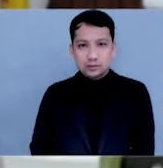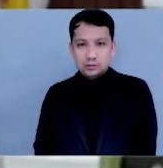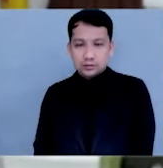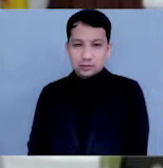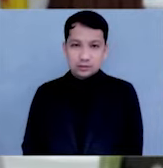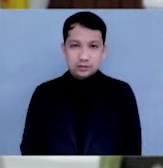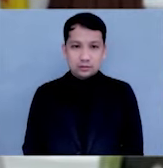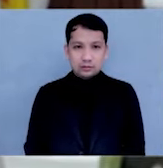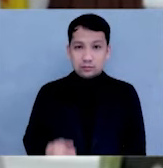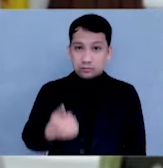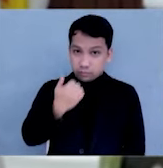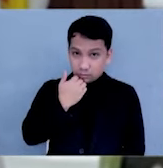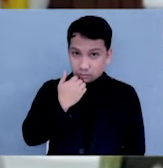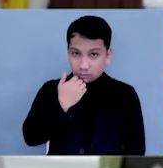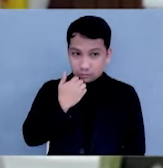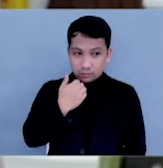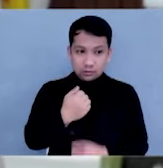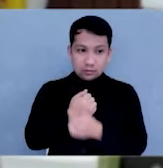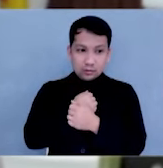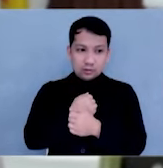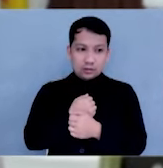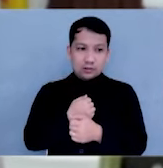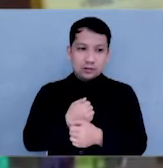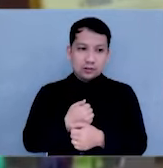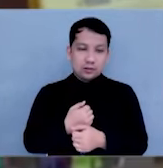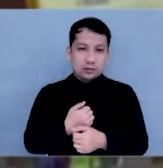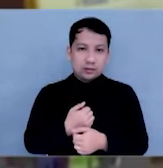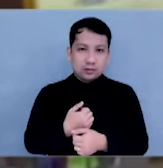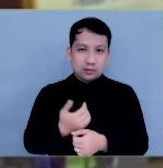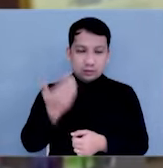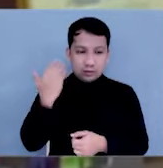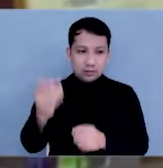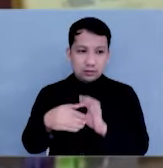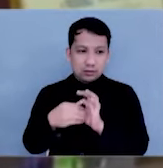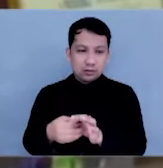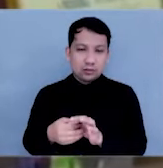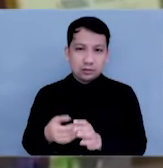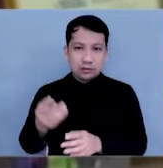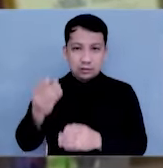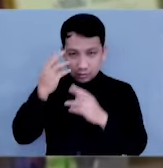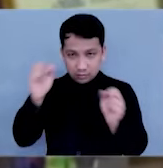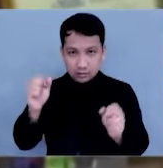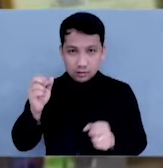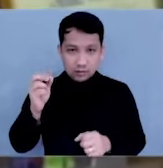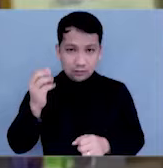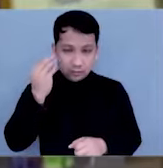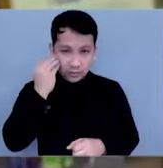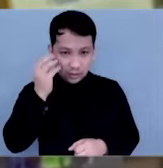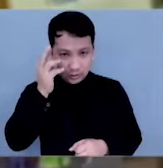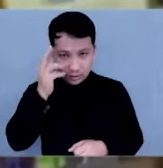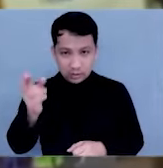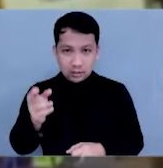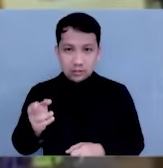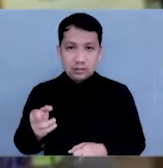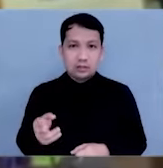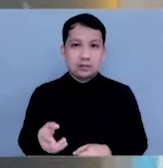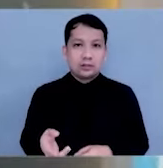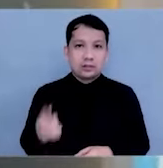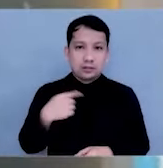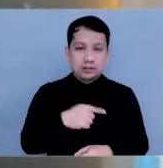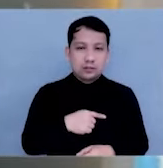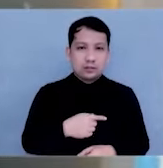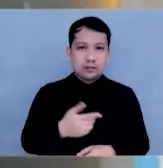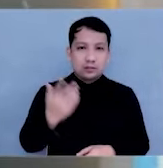Kasalanan ba ang magmahal? Ito ang pahayag ni suspended Cebu City Mayor Michael Rama matapos hatulang guilty sa